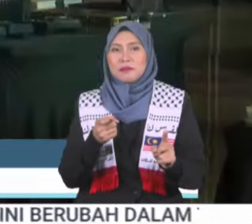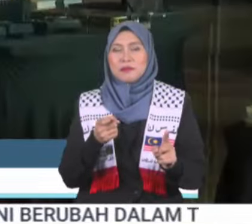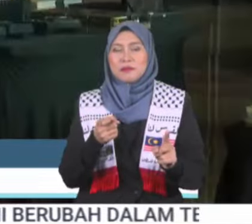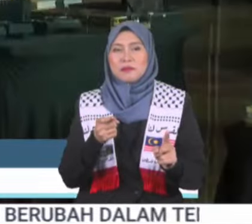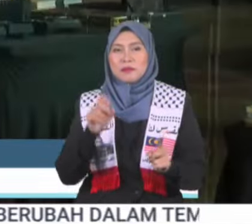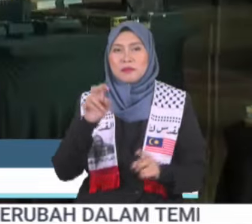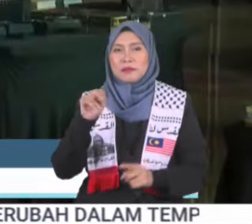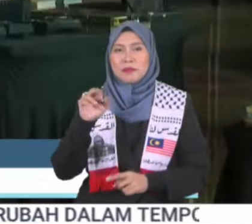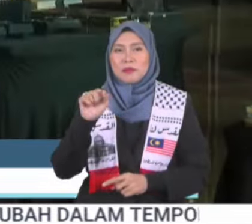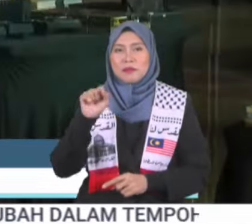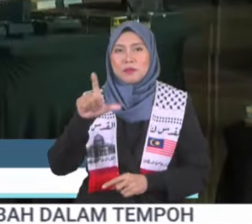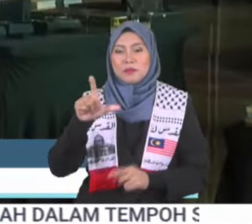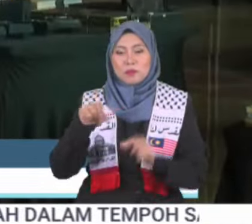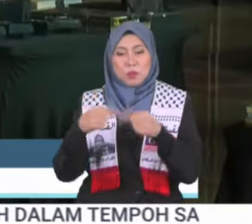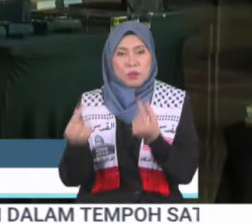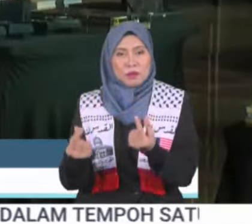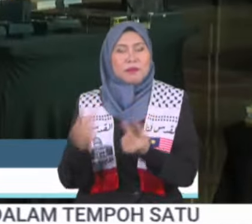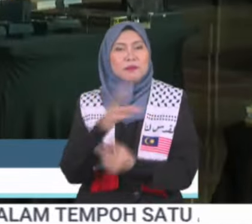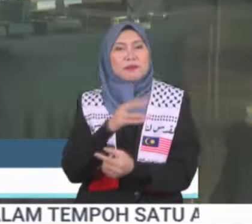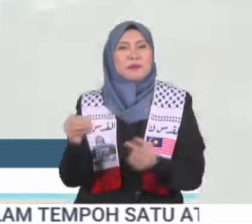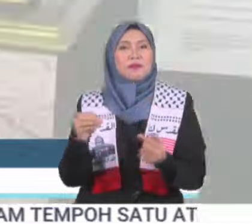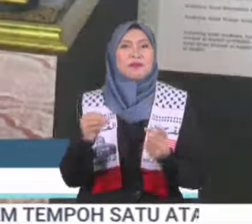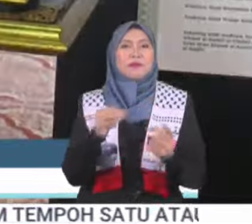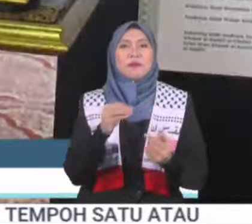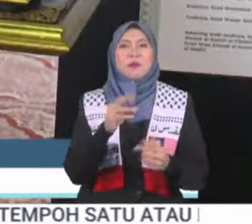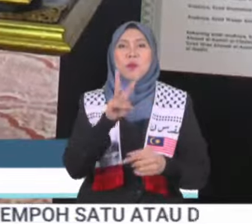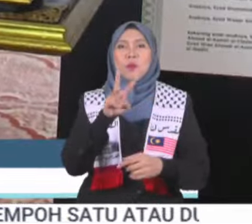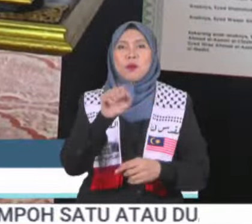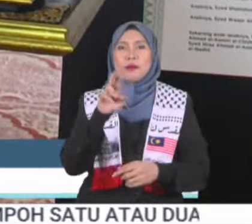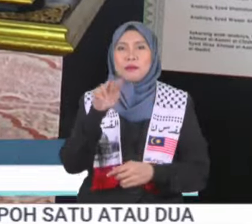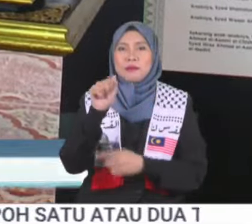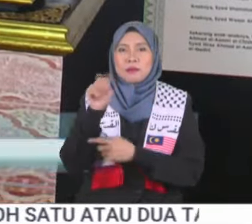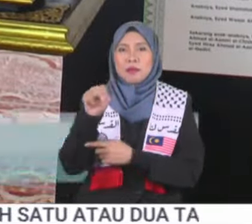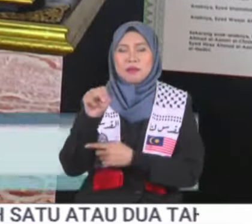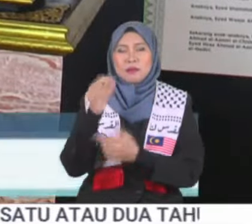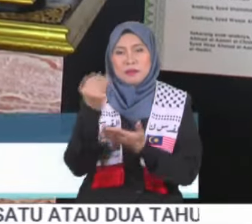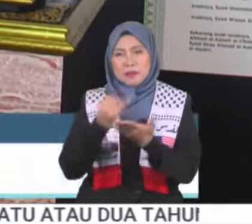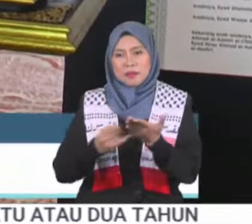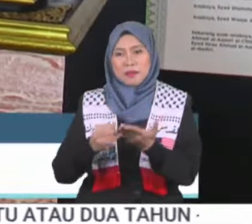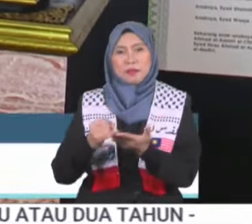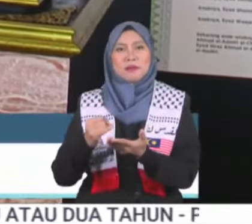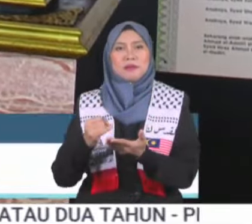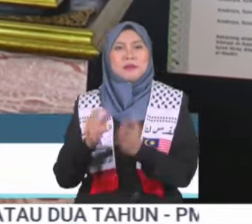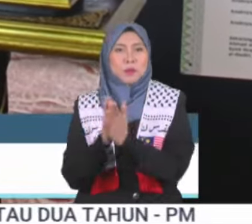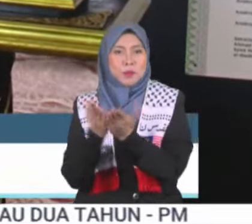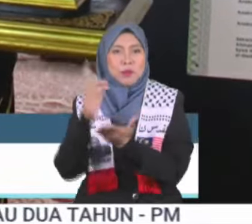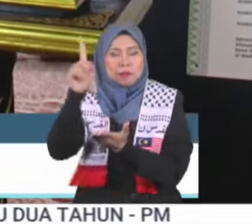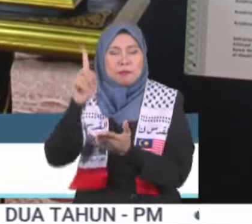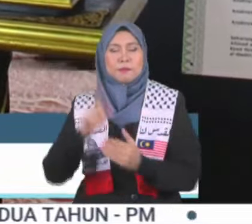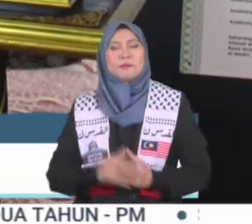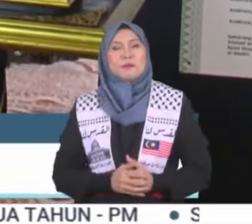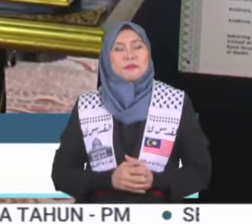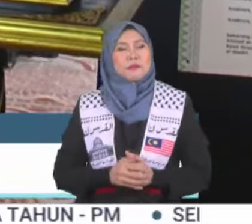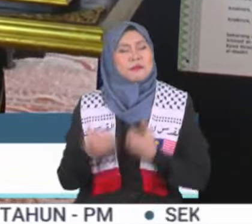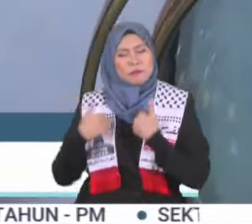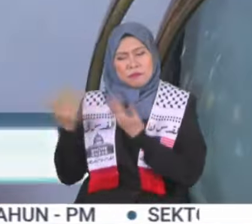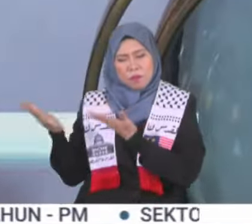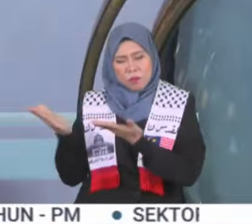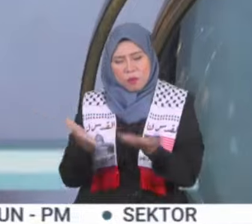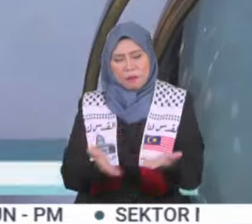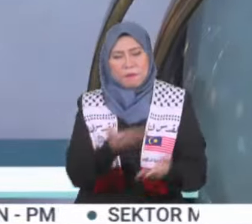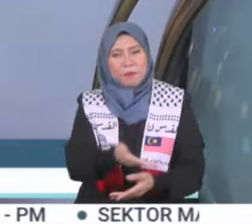Quran dan pelbagai lagi lah warisan seni Islam. Saya rasa teruja lah untuk datang untuk tengok sendiri barang-barang artifak barang